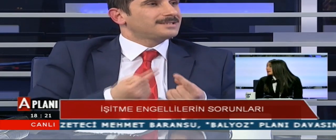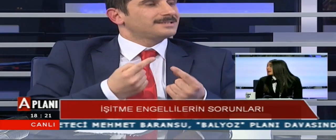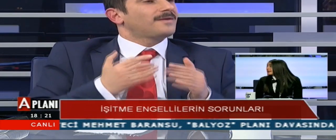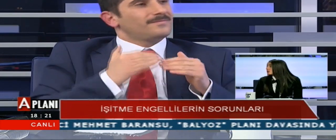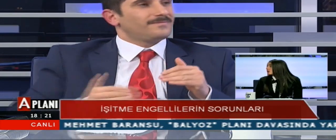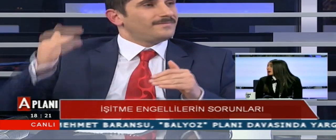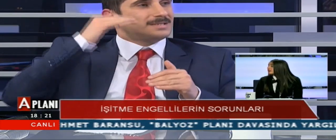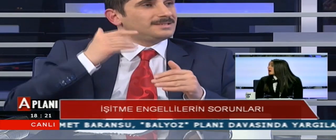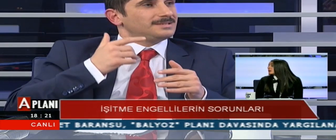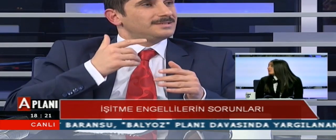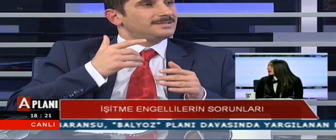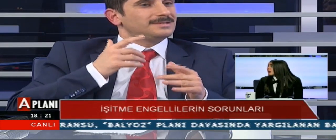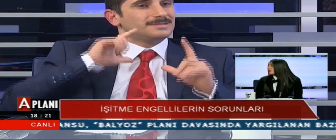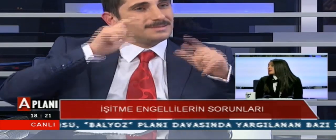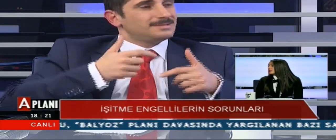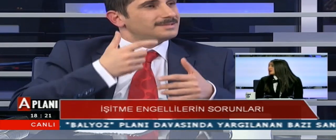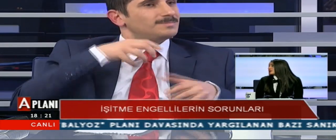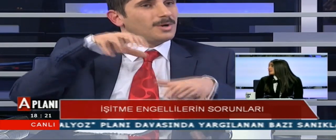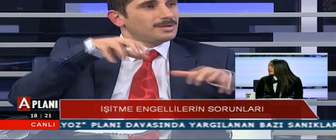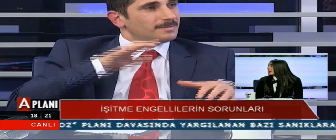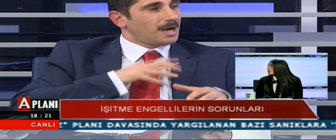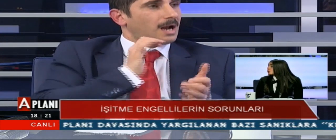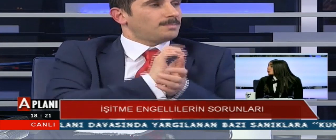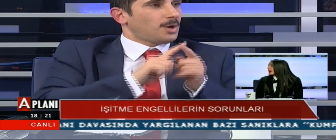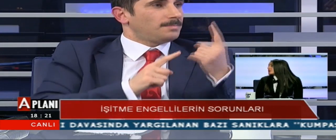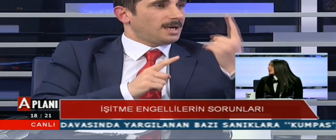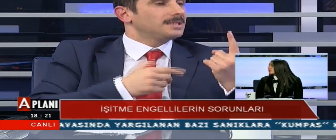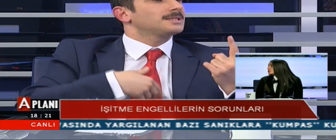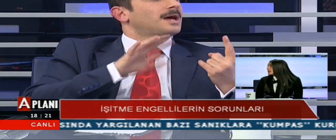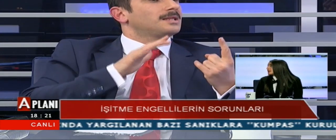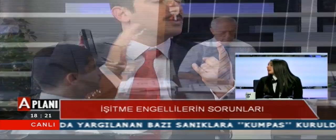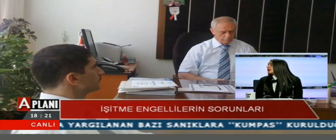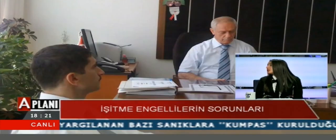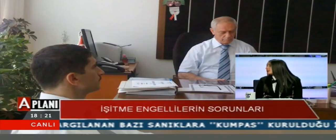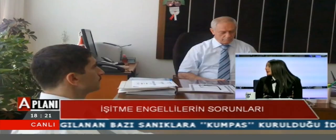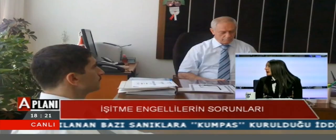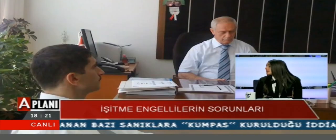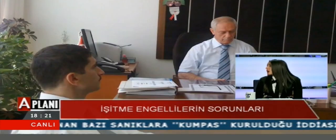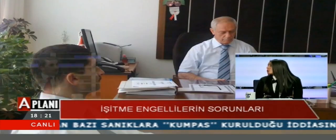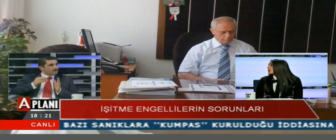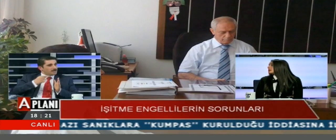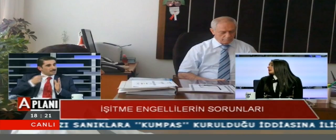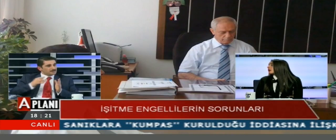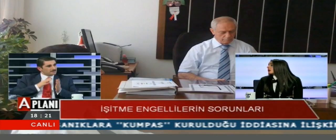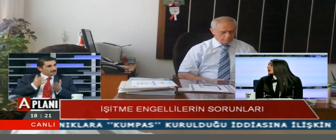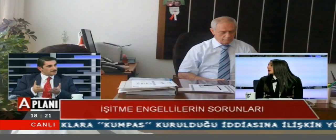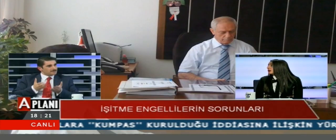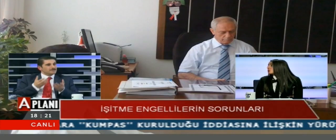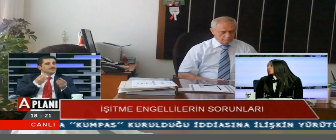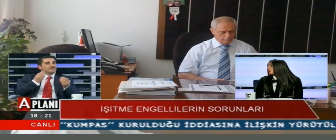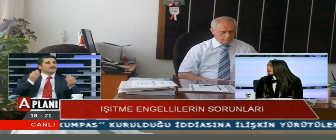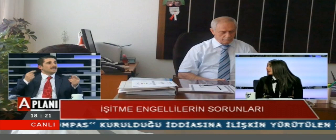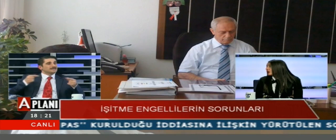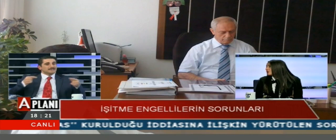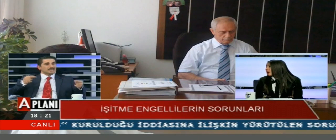artı ekstra olarak daha alımlar daha fazlalaştırılması gerekiyor. Çünkü gerçekten Türkiye'de işitme engelli tercümanlarına çok